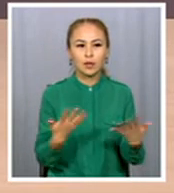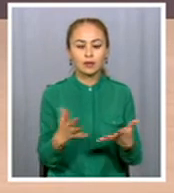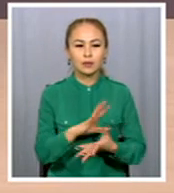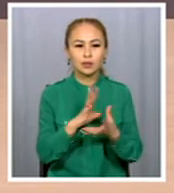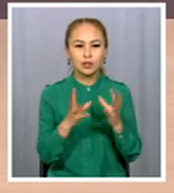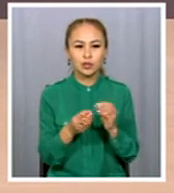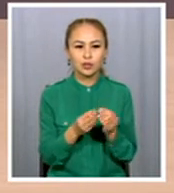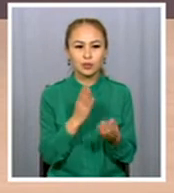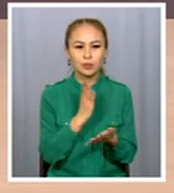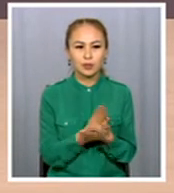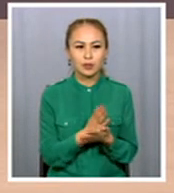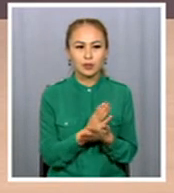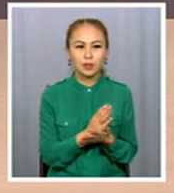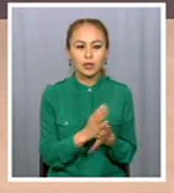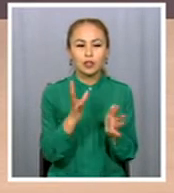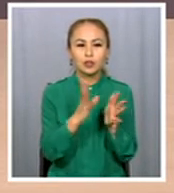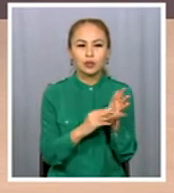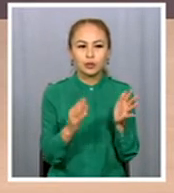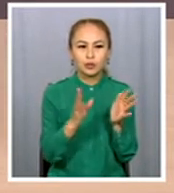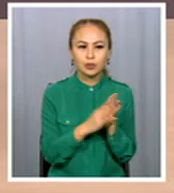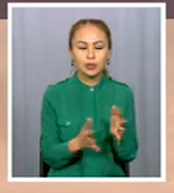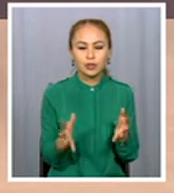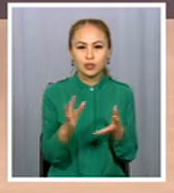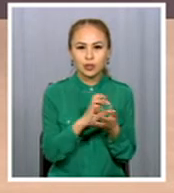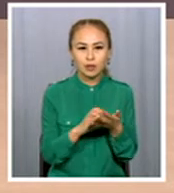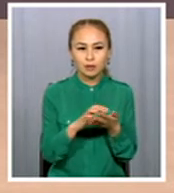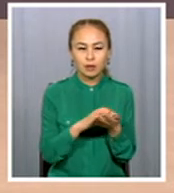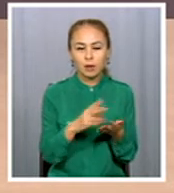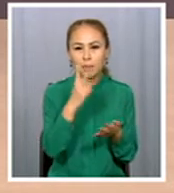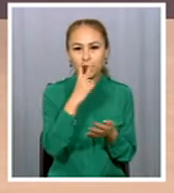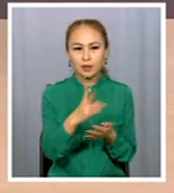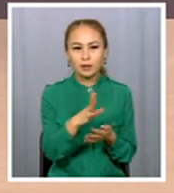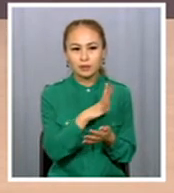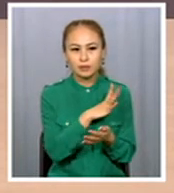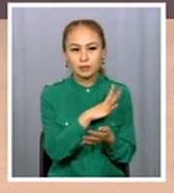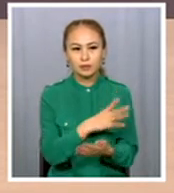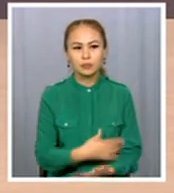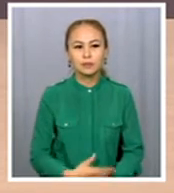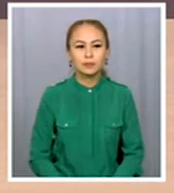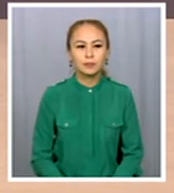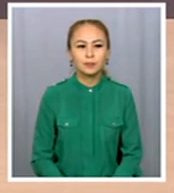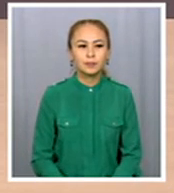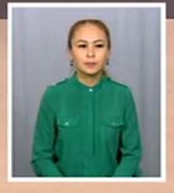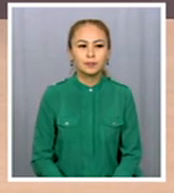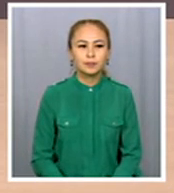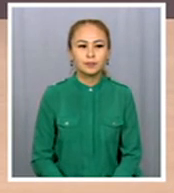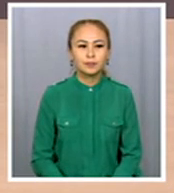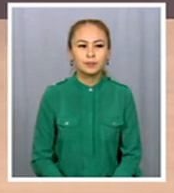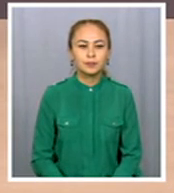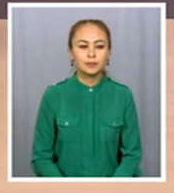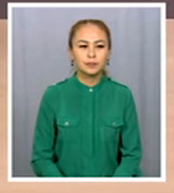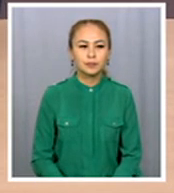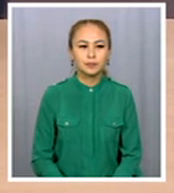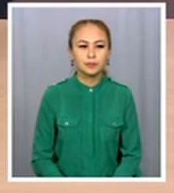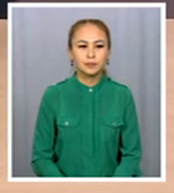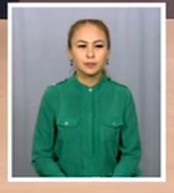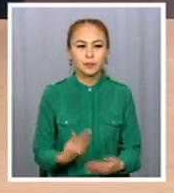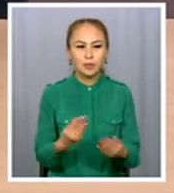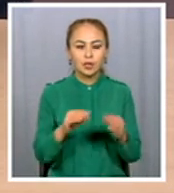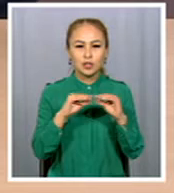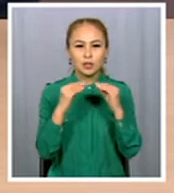байқадық? Жүннің де жинақталғанын байқадық. Мынау жалпақ болып